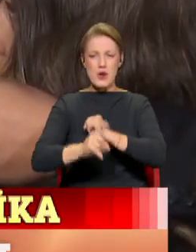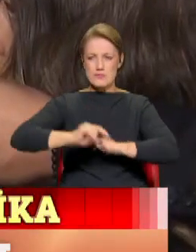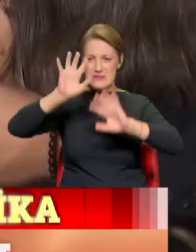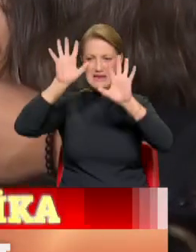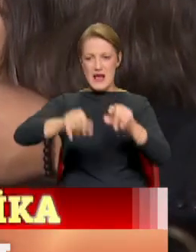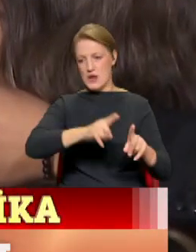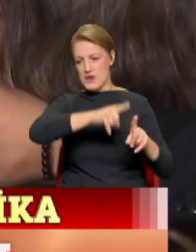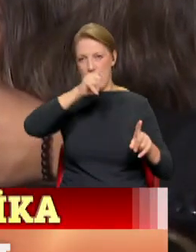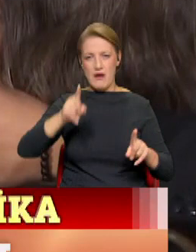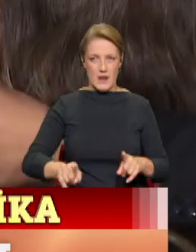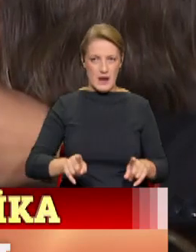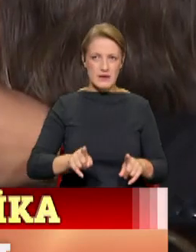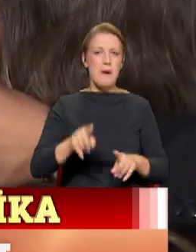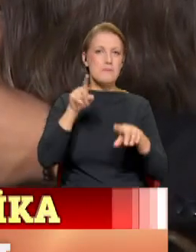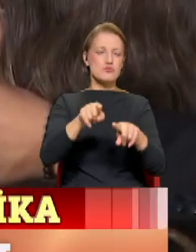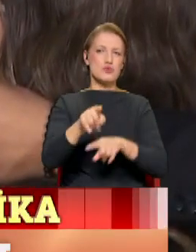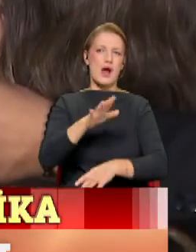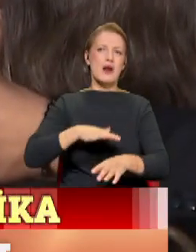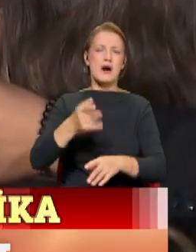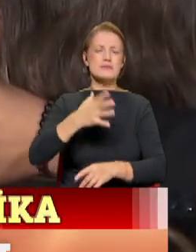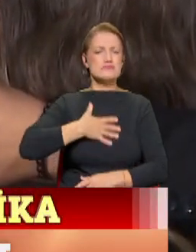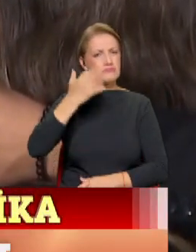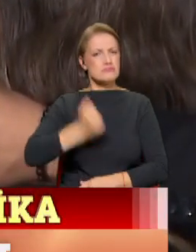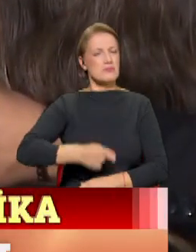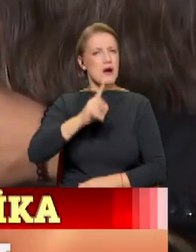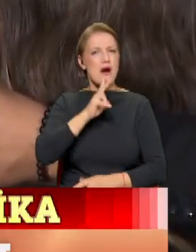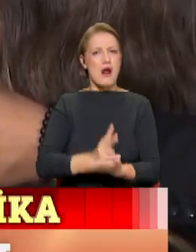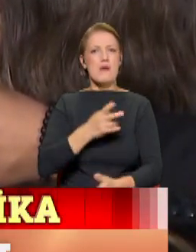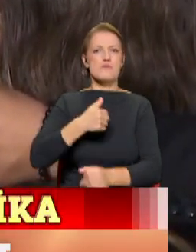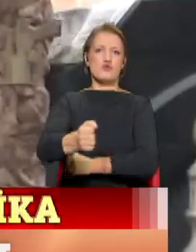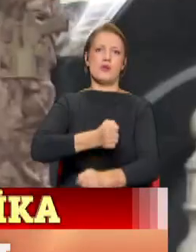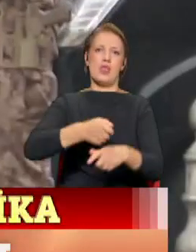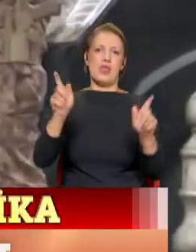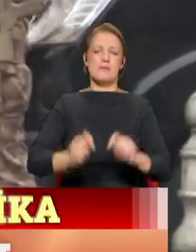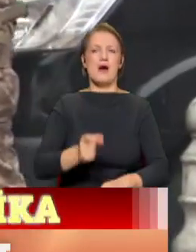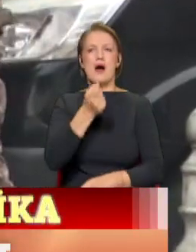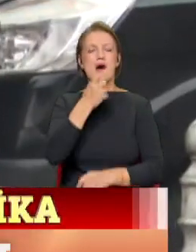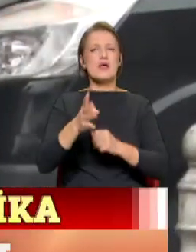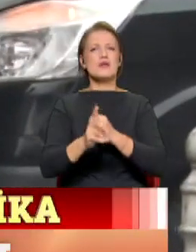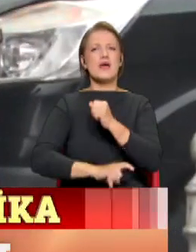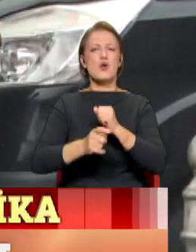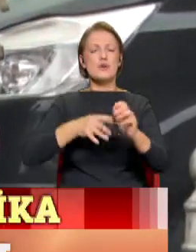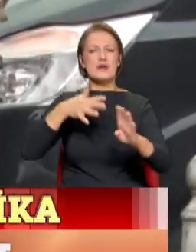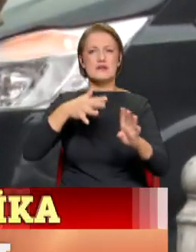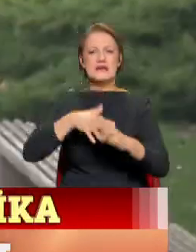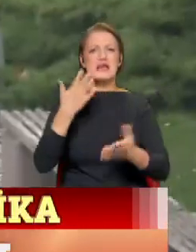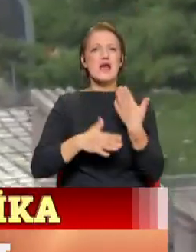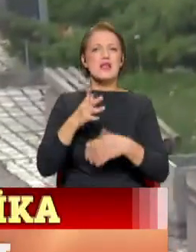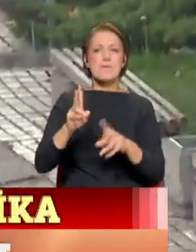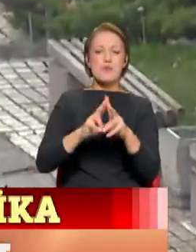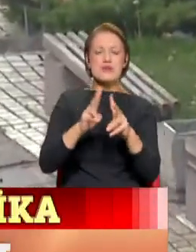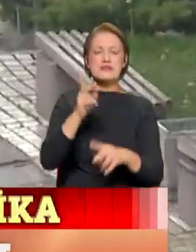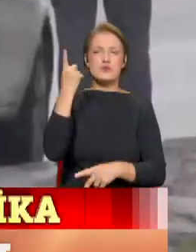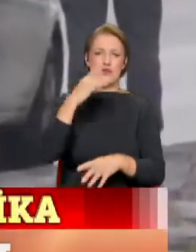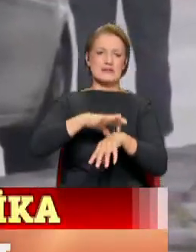hale getirilinceye kadar bunlarla azimle kararla mücadele edeceğiz Ankara'da terör saldırısı girişiminde yaralanan polisleri ziyaret